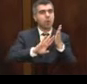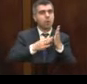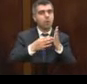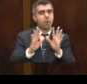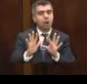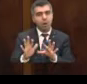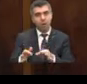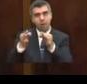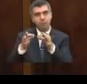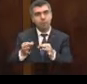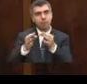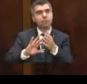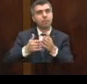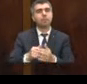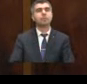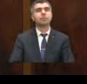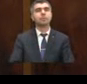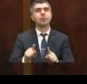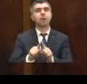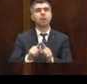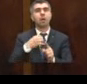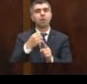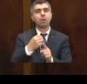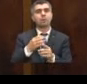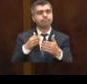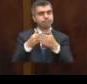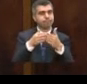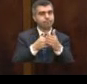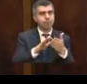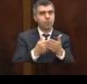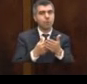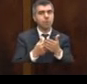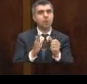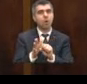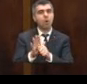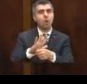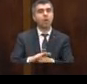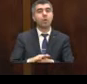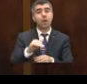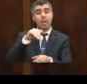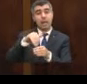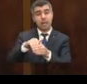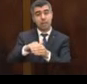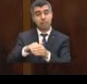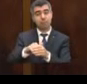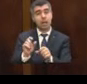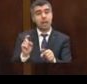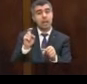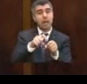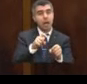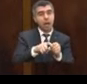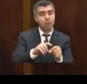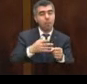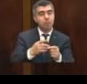الحلول القمينة بتجاوز تداعيات جائحة كورونا. فالأحزاب والنقابات الوطنية قدمت